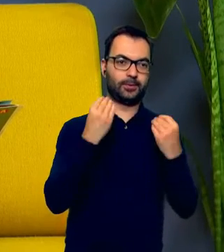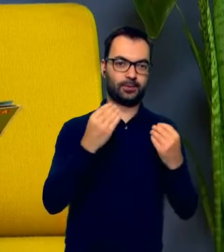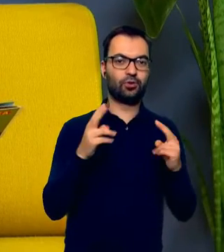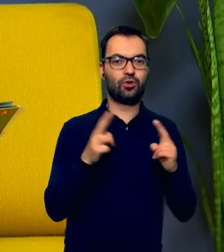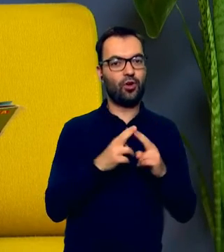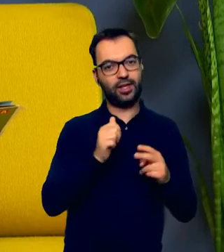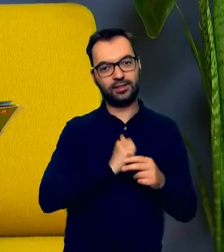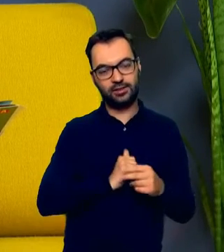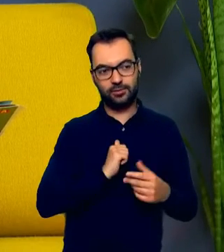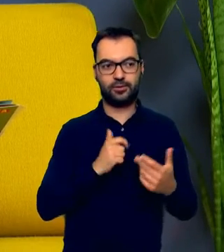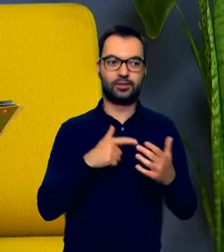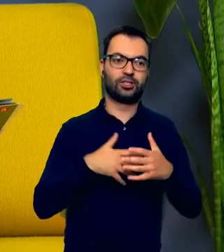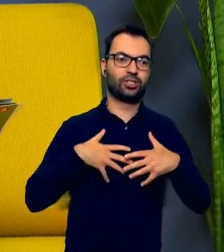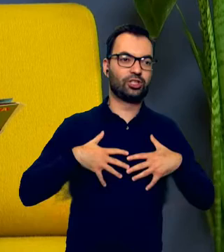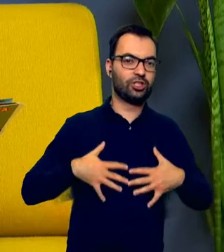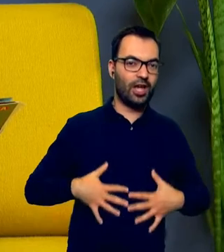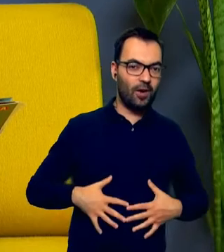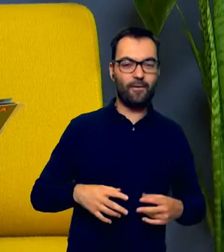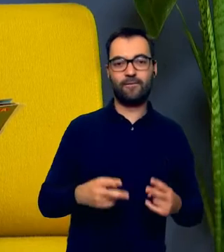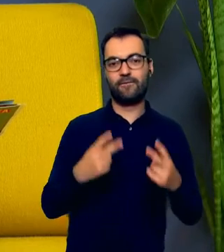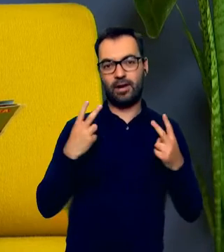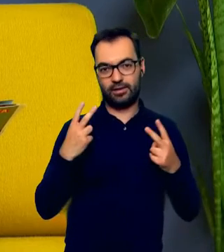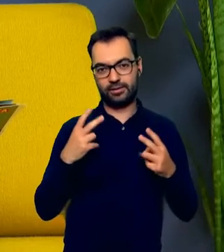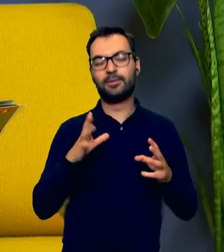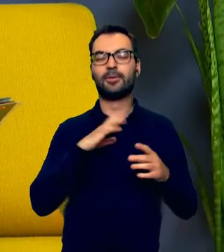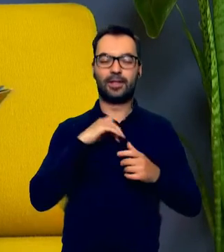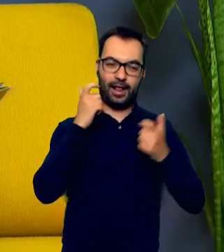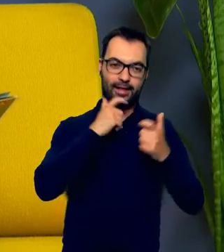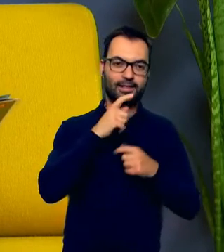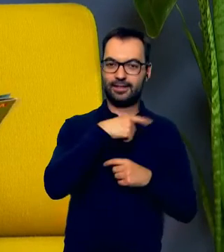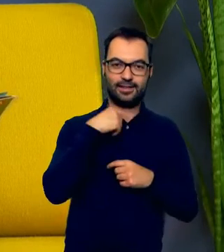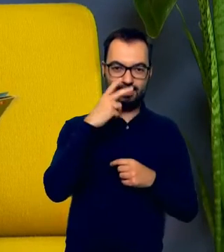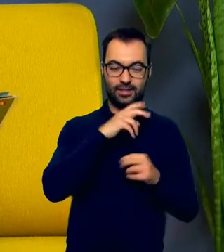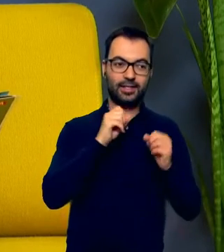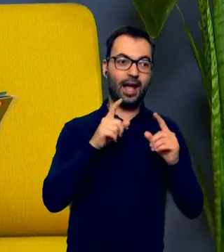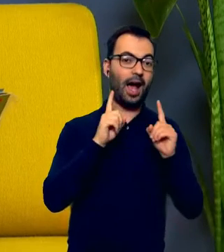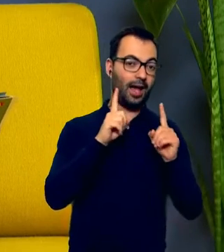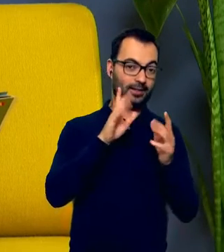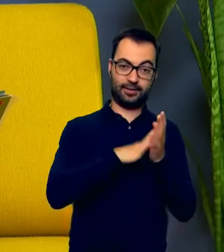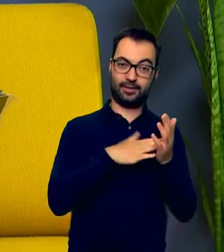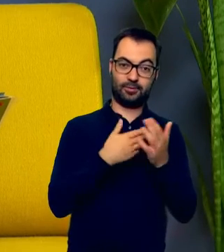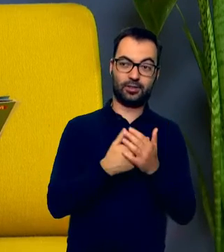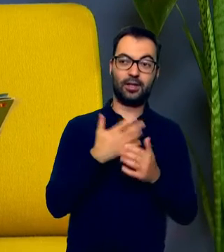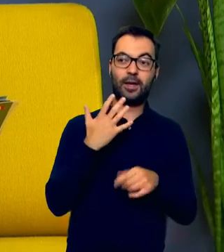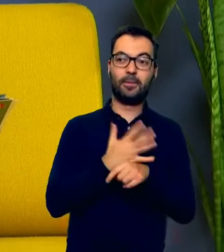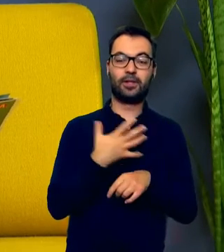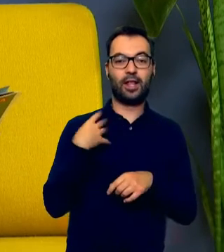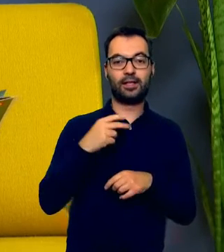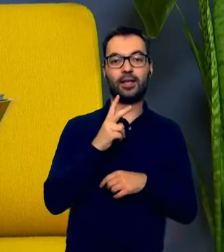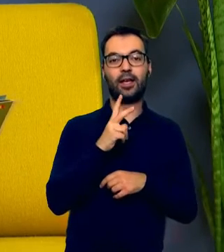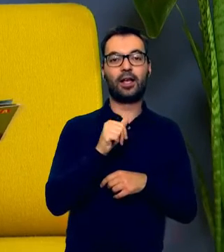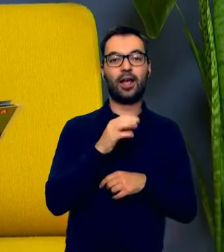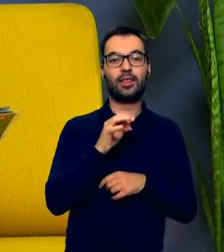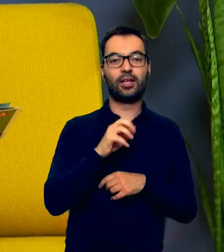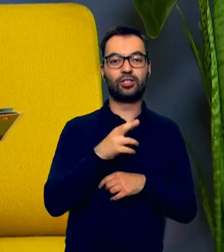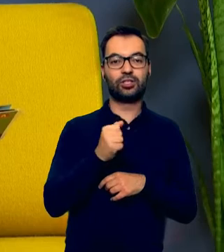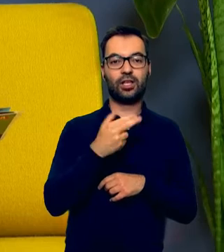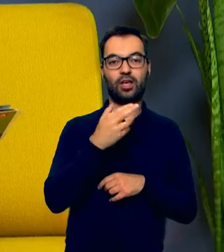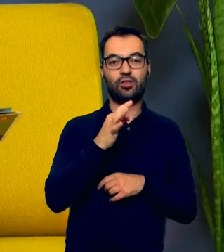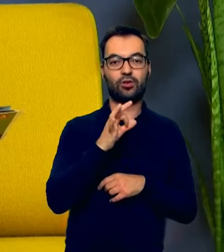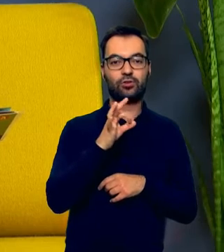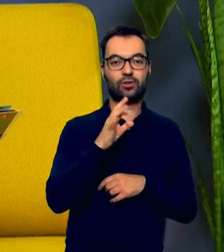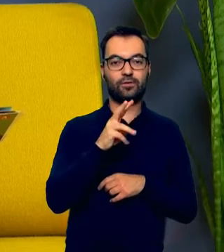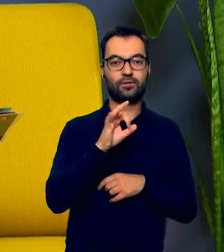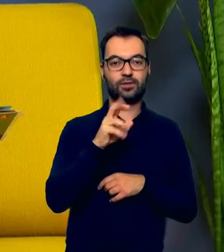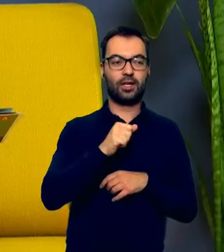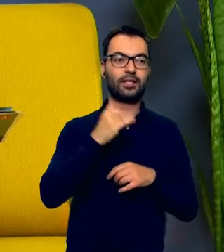kontaktu ze sobą i tego, że to ciało jest ważne, bo możemy się pośmiać, że nas nie widać, ale na przykład 50-letnia Katarzyna Nosowska, no bo ona postanowiła,